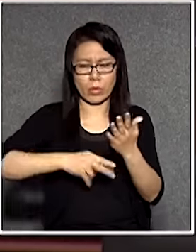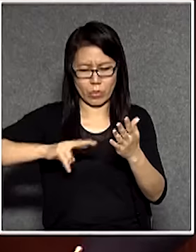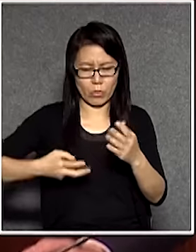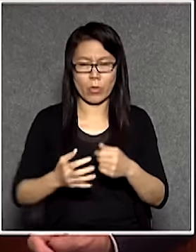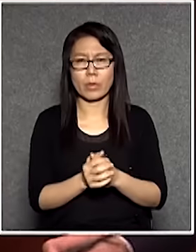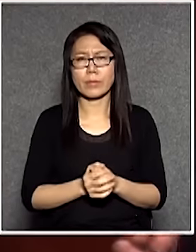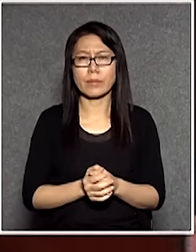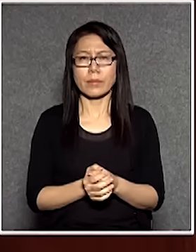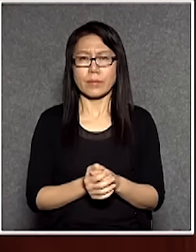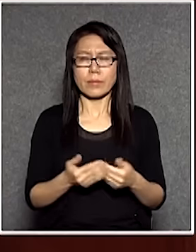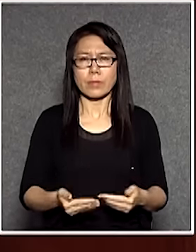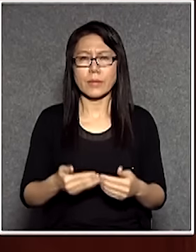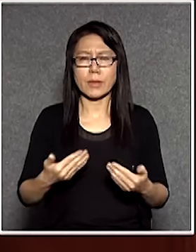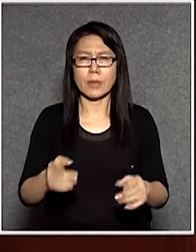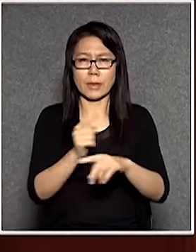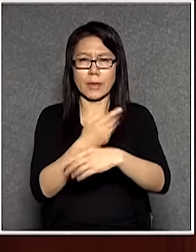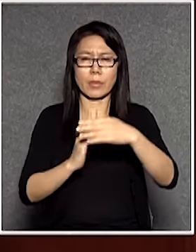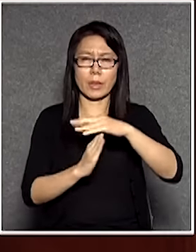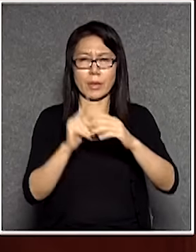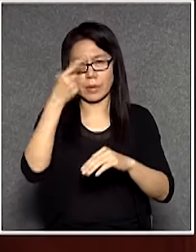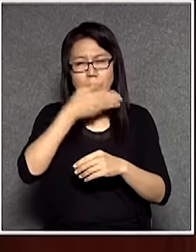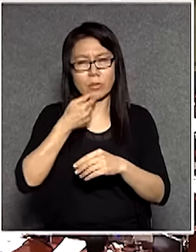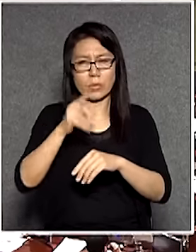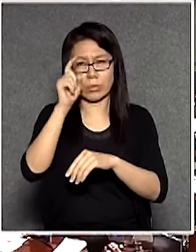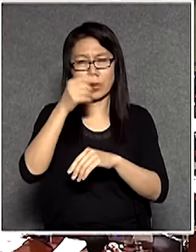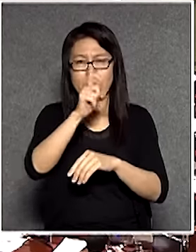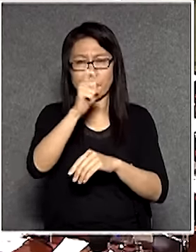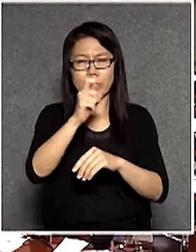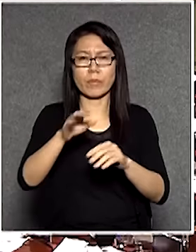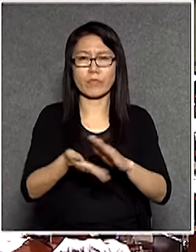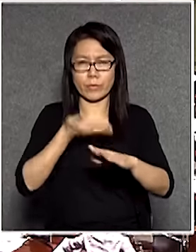席，我動議我的修正案。 會現在暫停，明天上午9時正恢復。